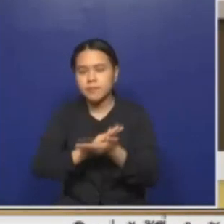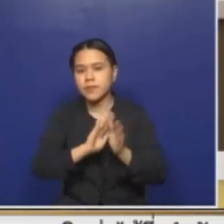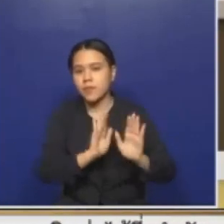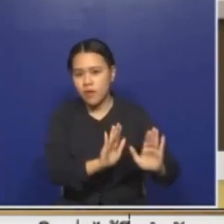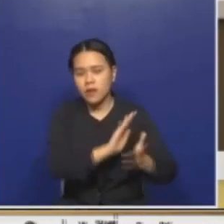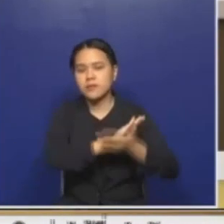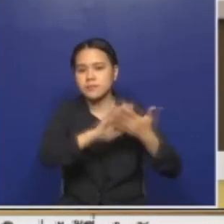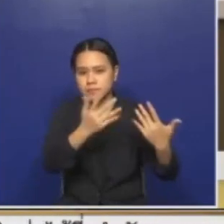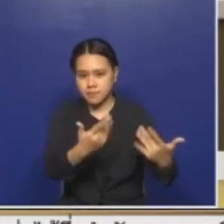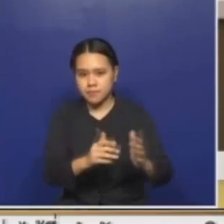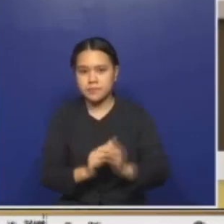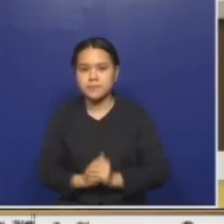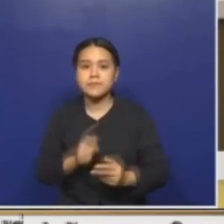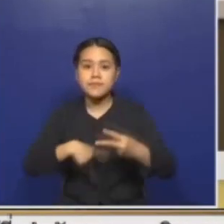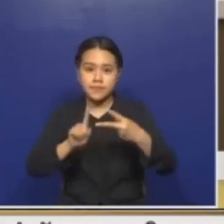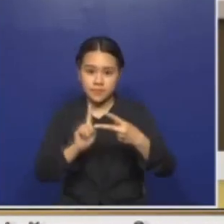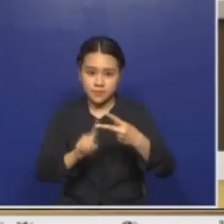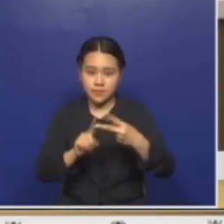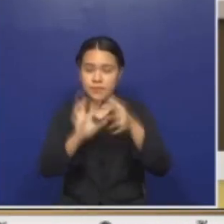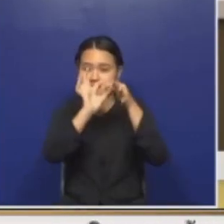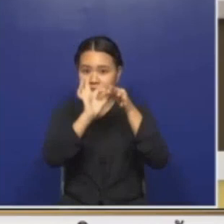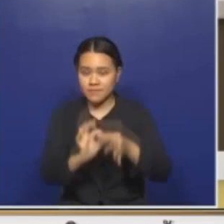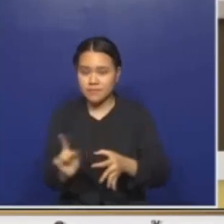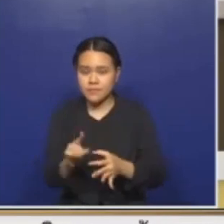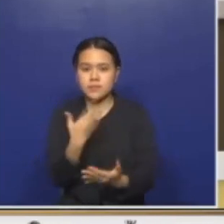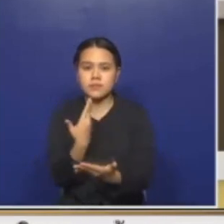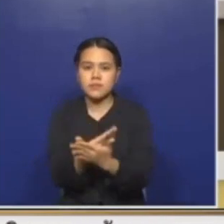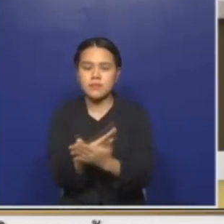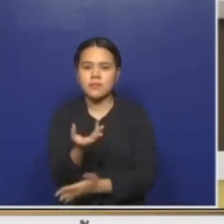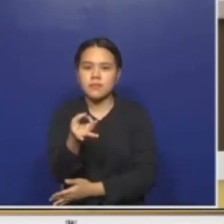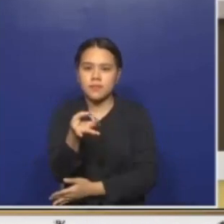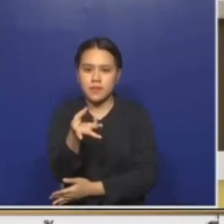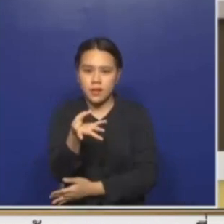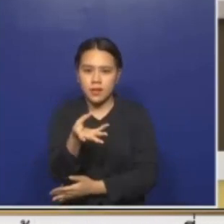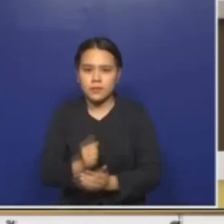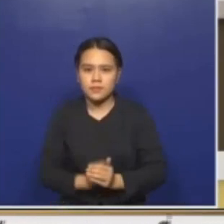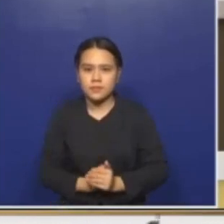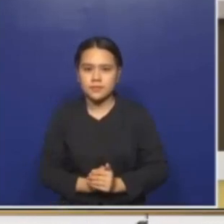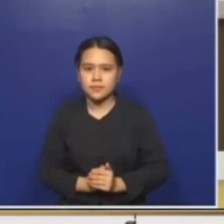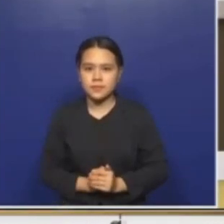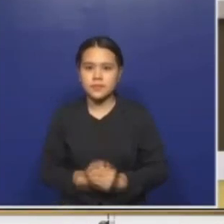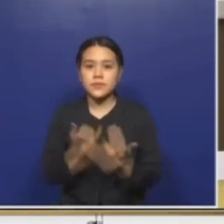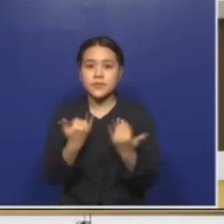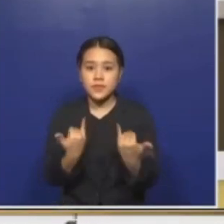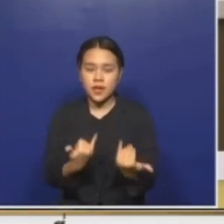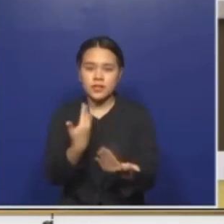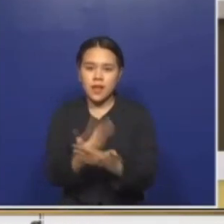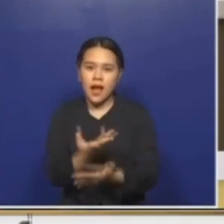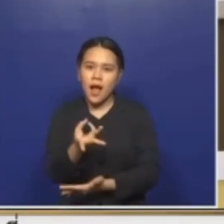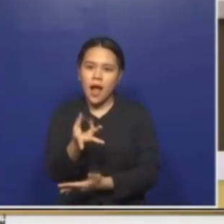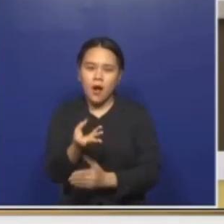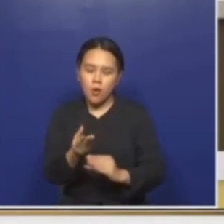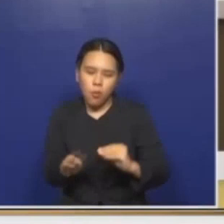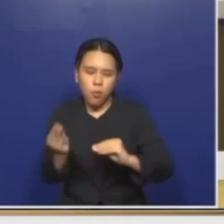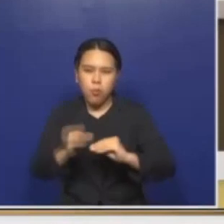ป็นประเด็นเดียวกับเรื่องแรกก็คือเรื่องราคาข้าวนะครับวันนี้ราคาข้าวนี่ไม่กระเตื้องขึ้นมาเลยนะครับก็ขอฝ